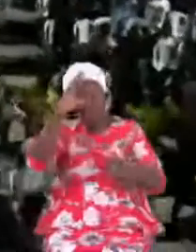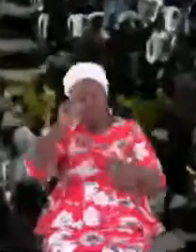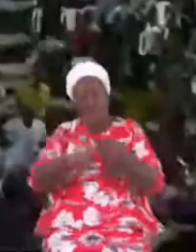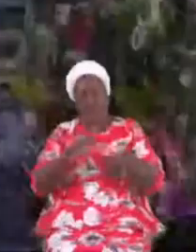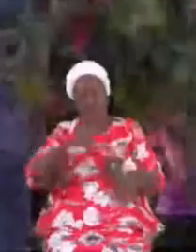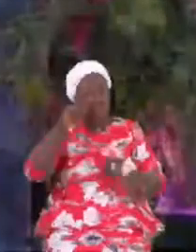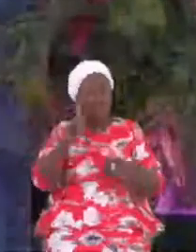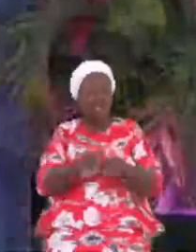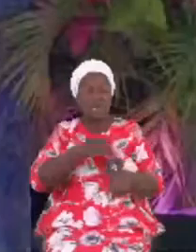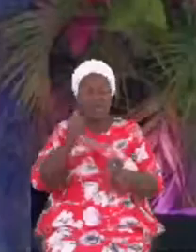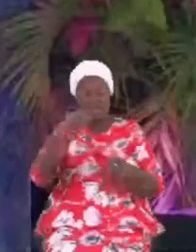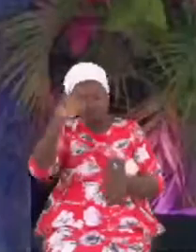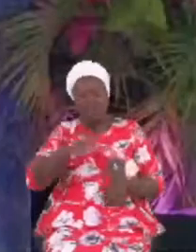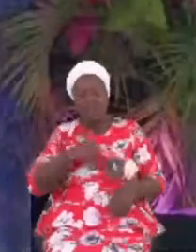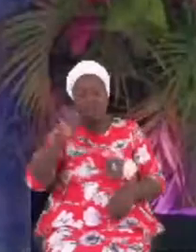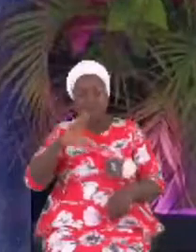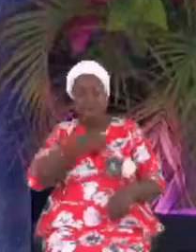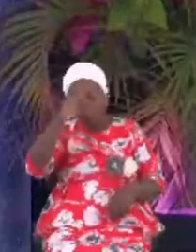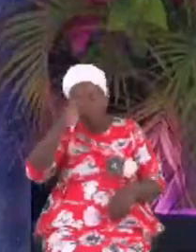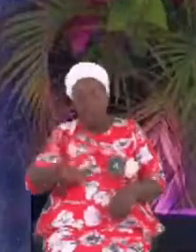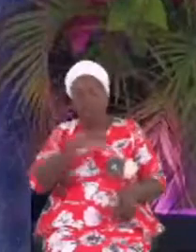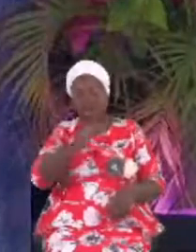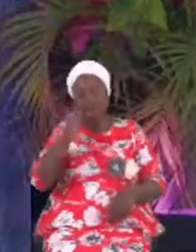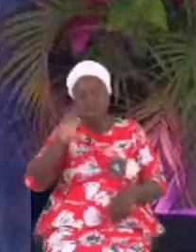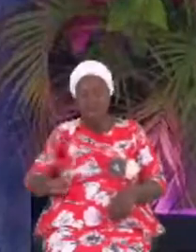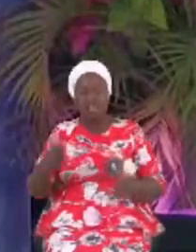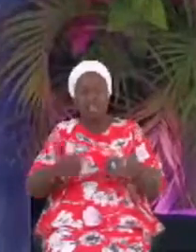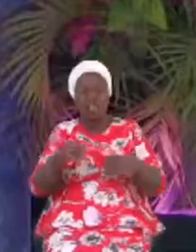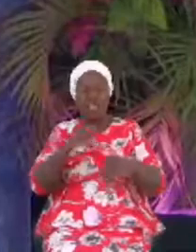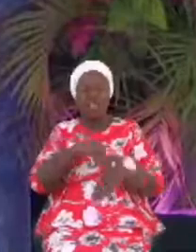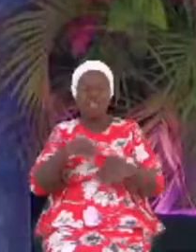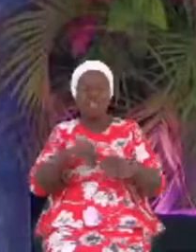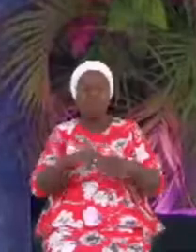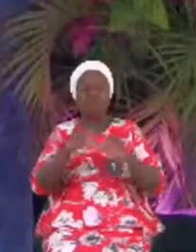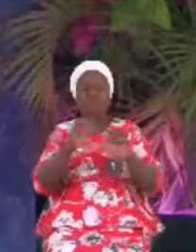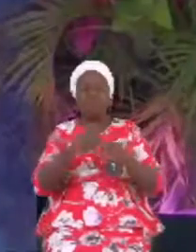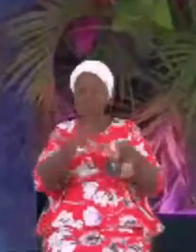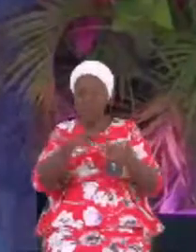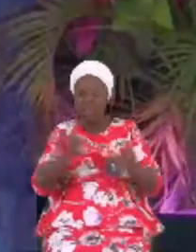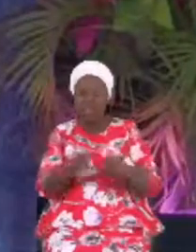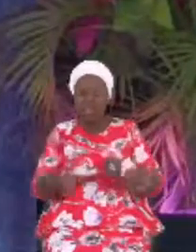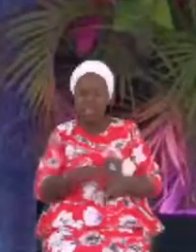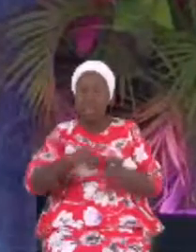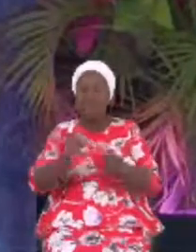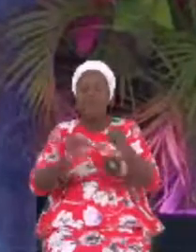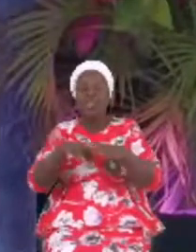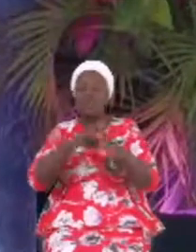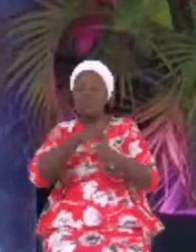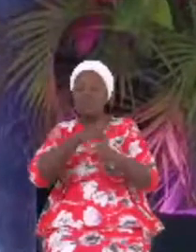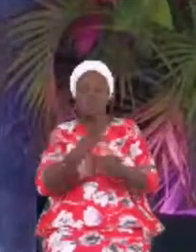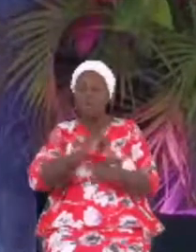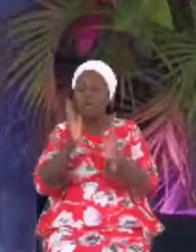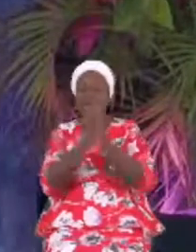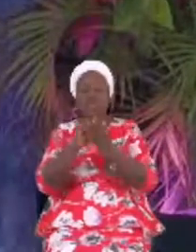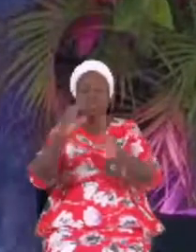sœurs, tous les hommes, toutes les femmes, tous les garçons, toutes les filles, ici et dans tous les lieux, partout dans le monde, je prie que la